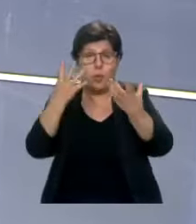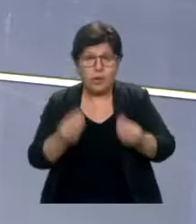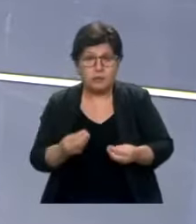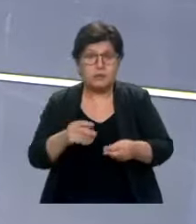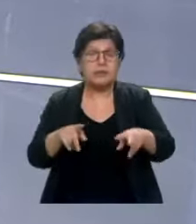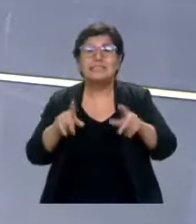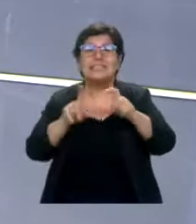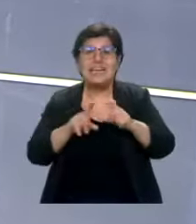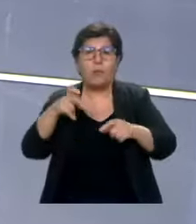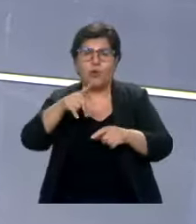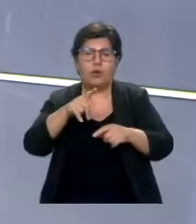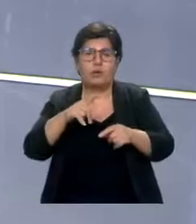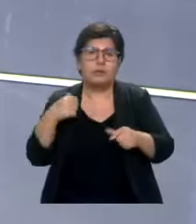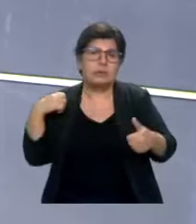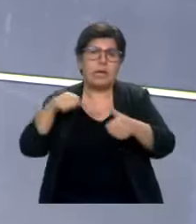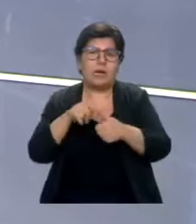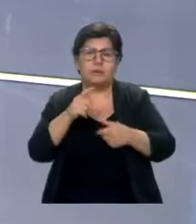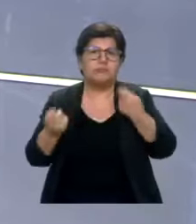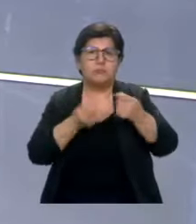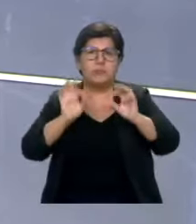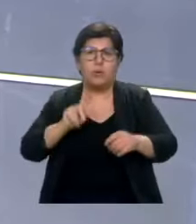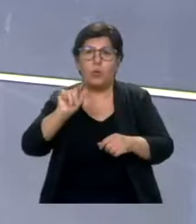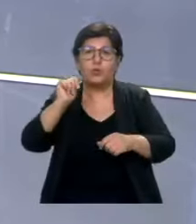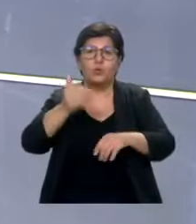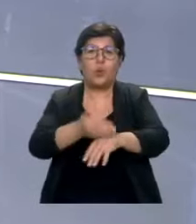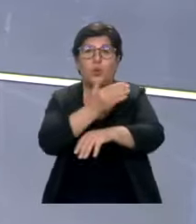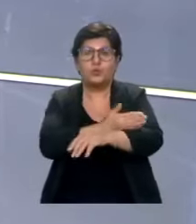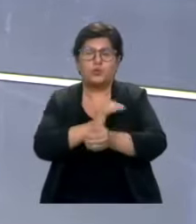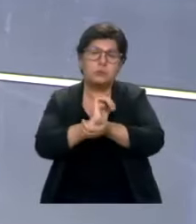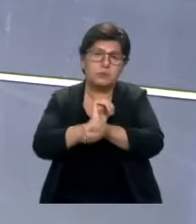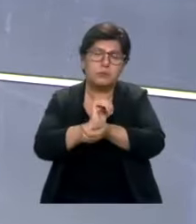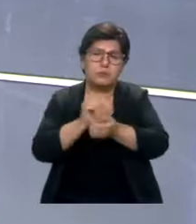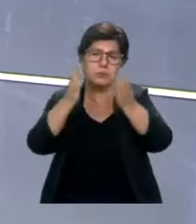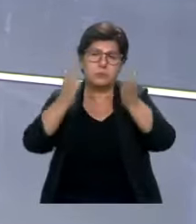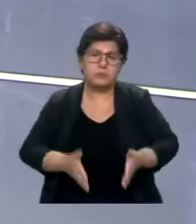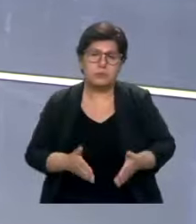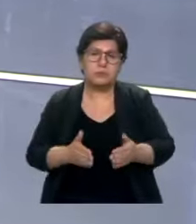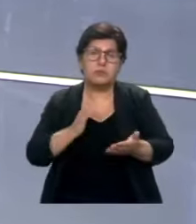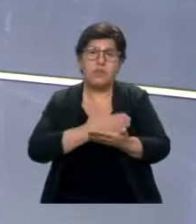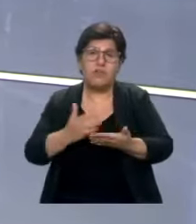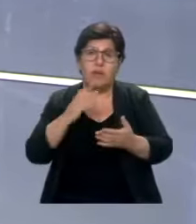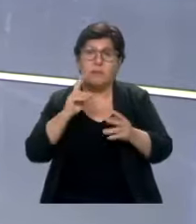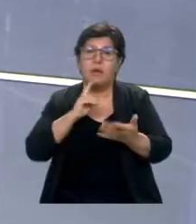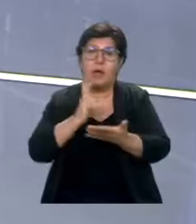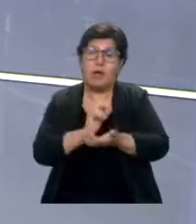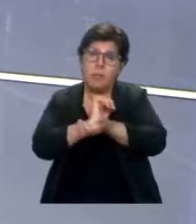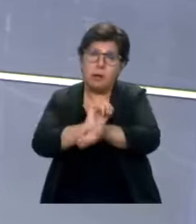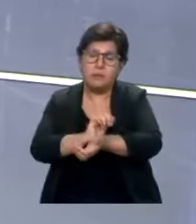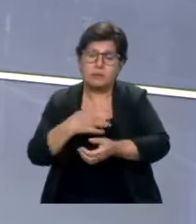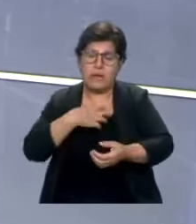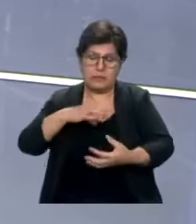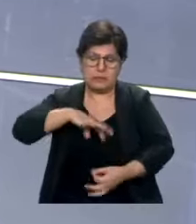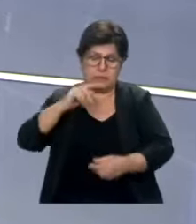Dilan Polat da harekete geçti. 10 gün önceki duruşmasında tutukluluk halinin devamı kararı çıkınca kendisine